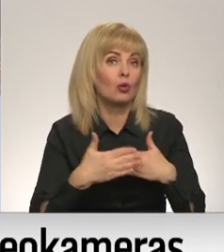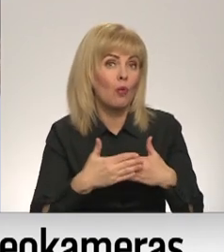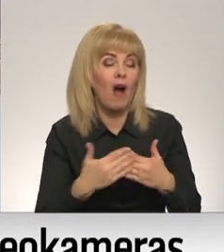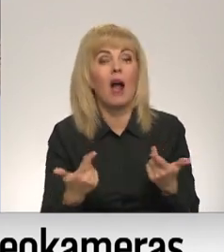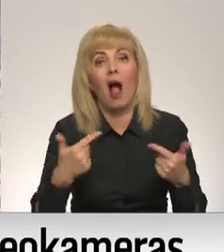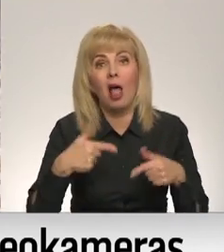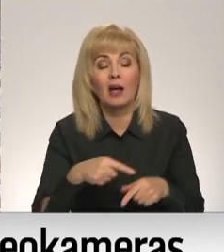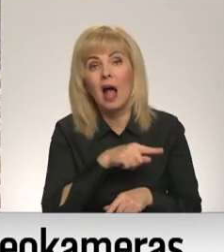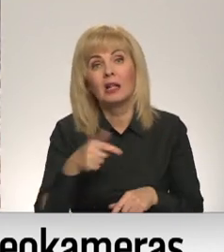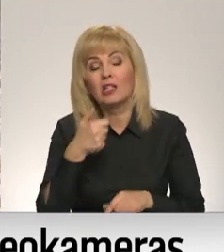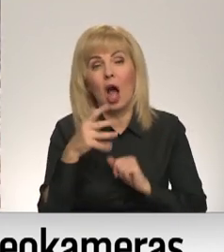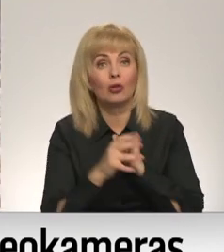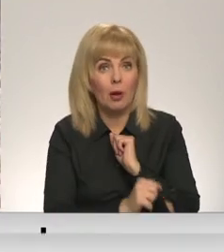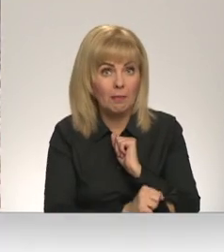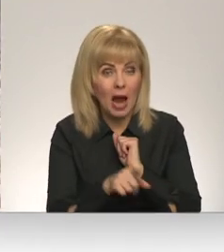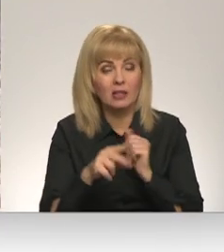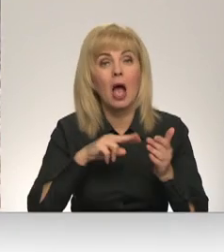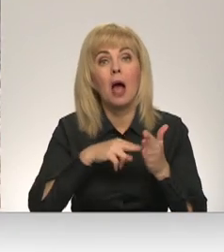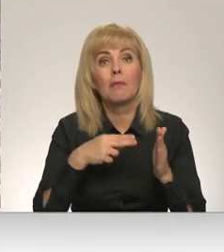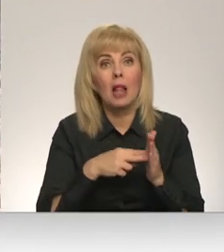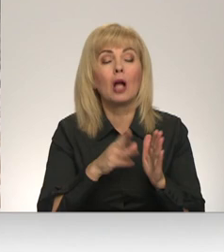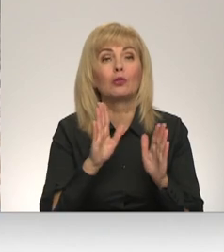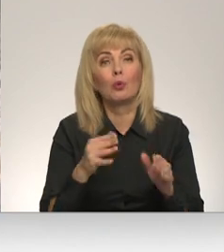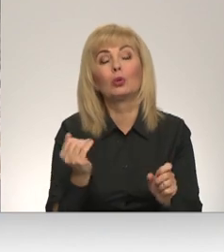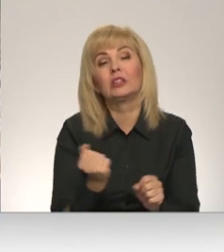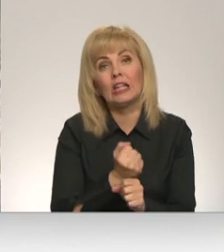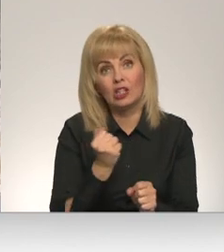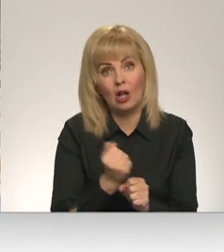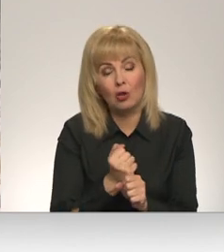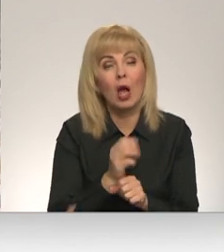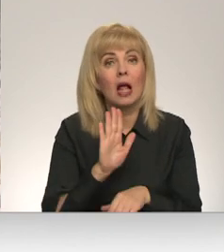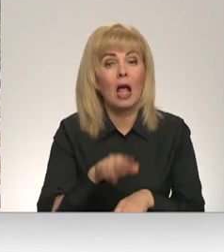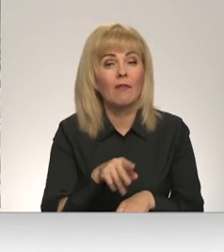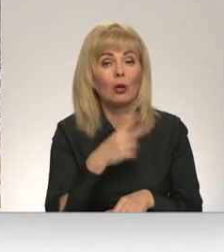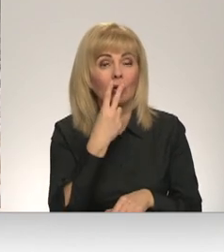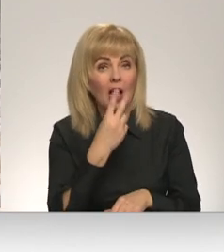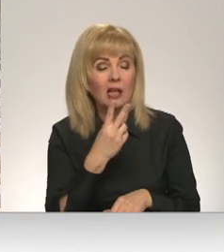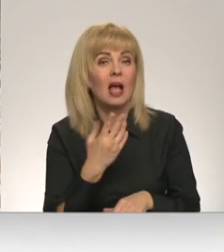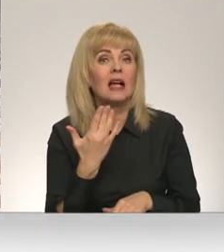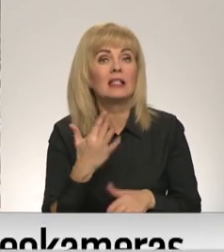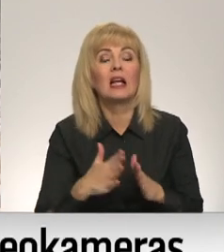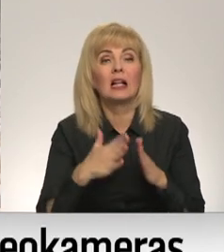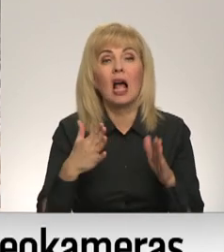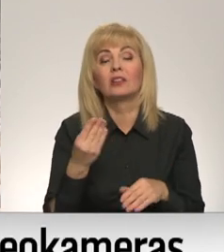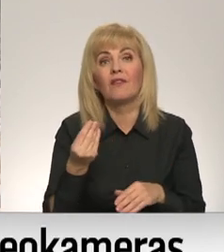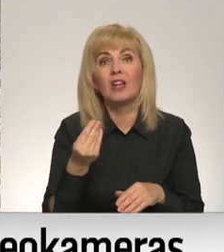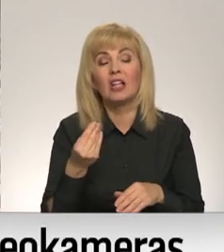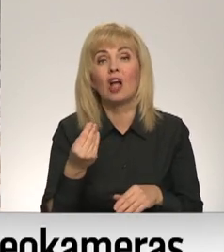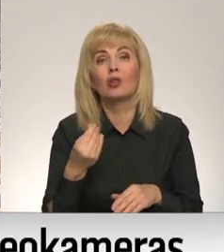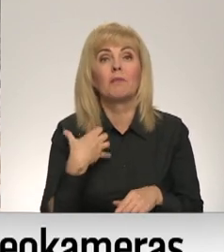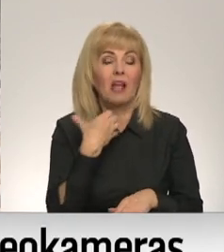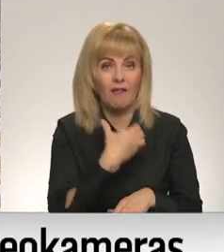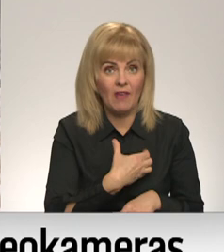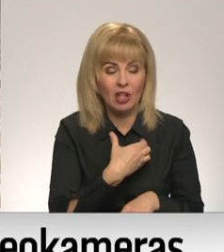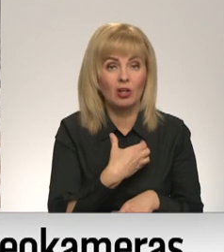laikā. Līdz gada beigam sanāsies plāns tiks izstrādāts, un lai varētu redzēt, cik liels finansējums nepieciešams,